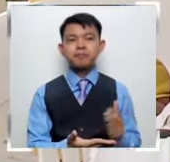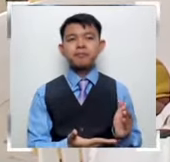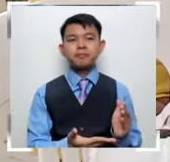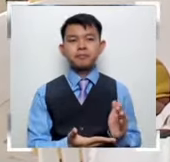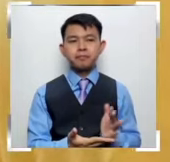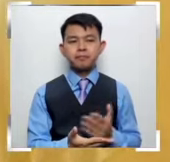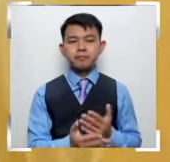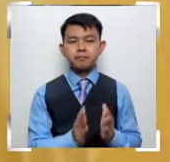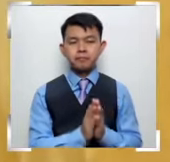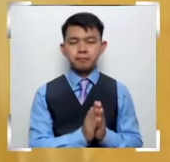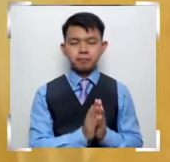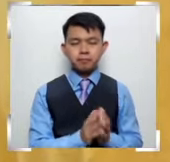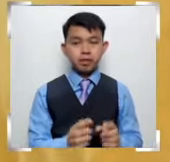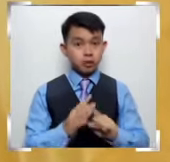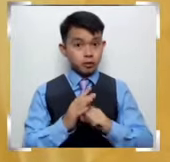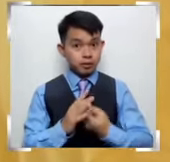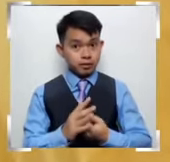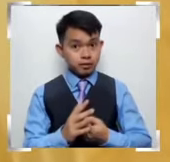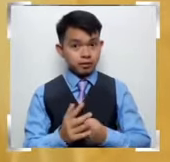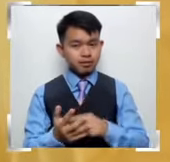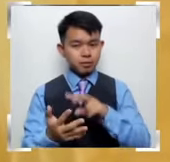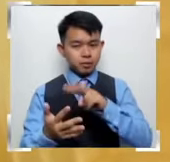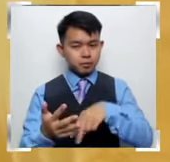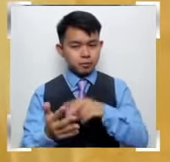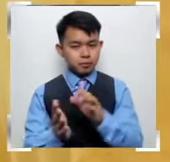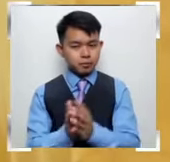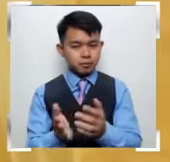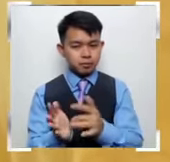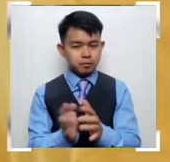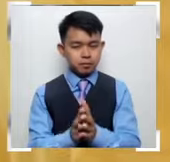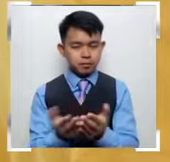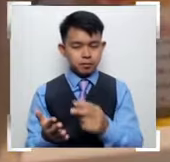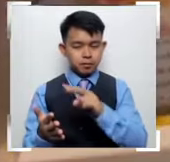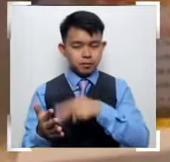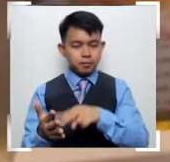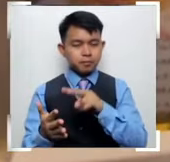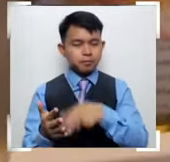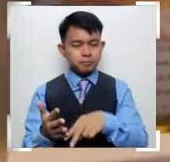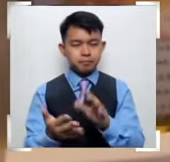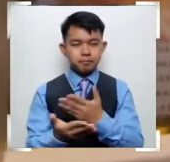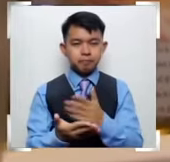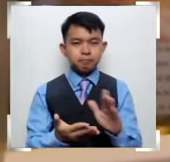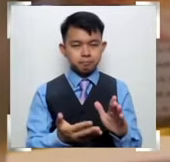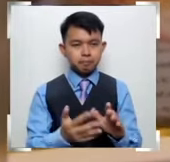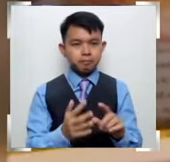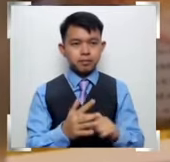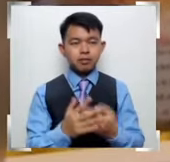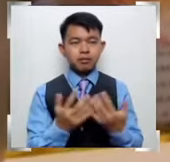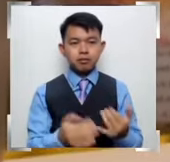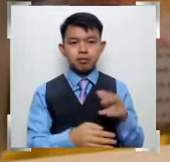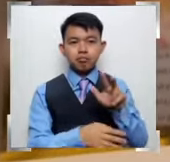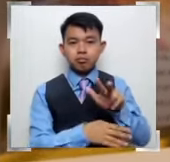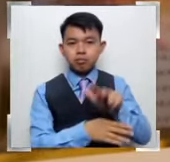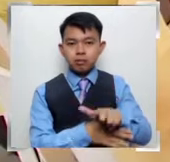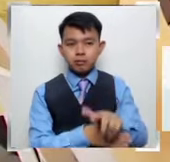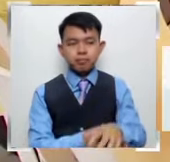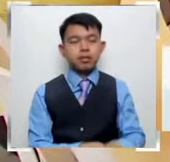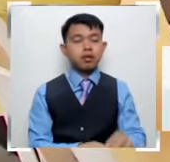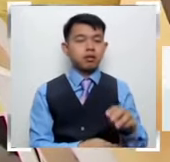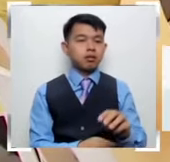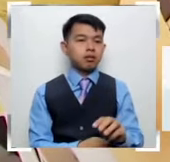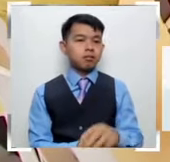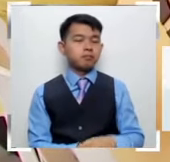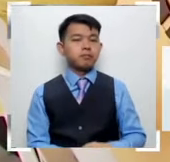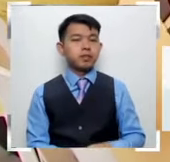Nagsimula na ang pabasa sa Quiapo Church ngayong Lunes Santo alas 3 ng hapon. Miyerkules Santo naman ng gabi ang sinakulo o ang dula